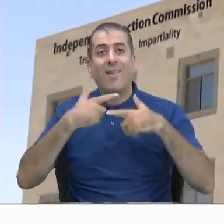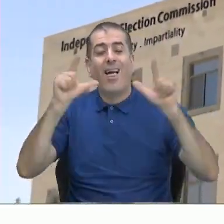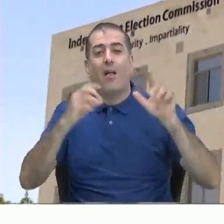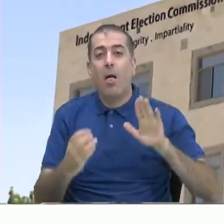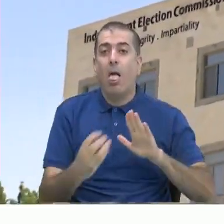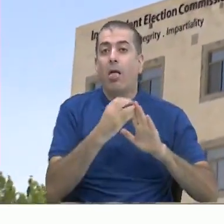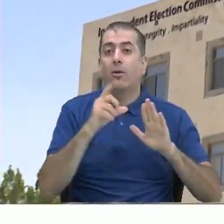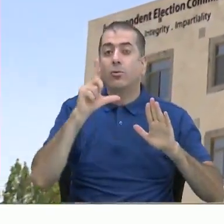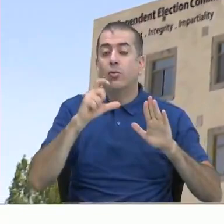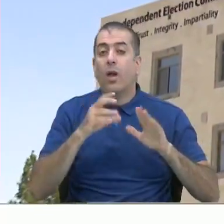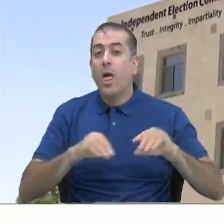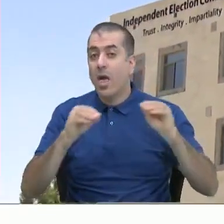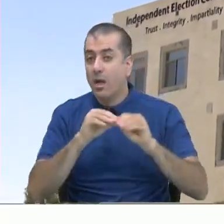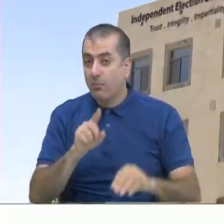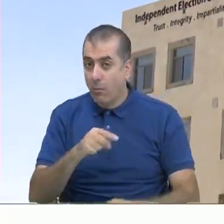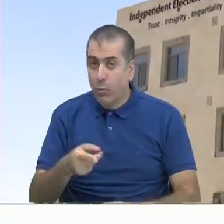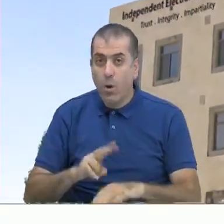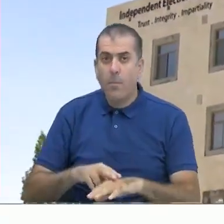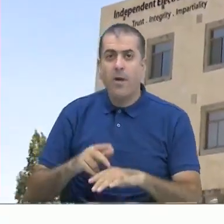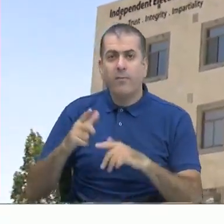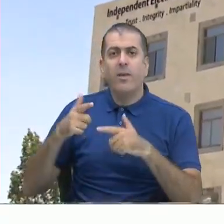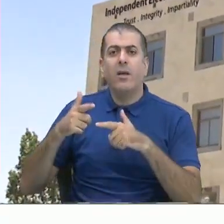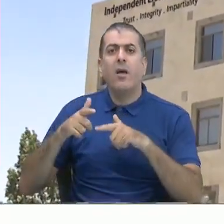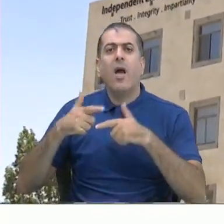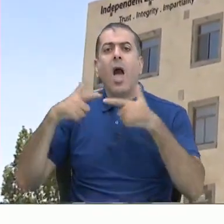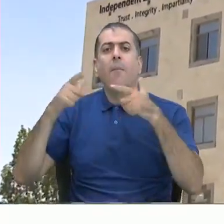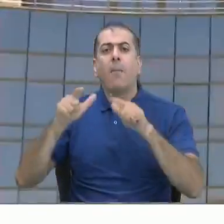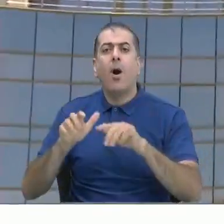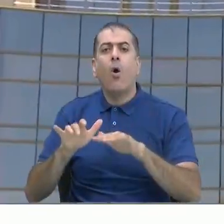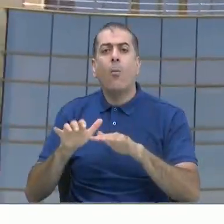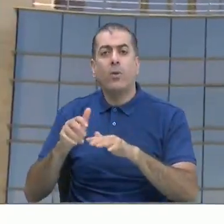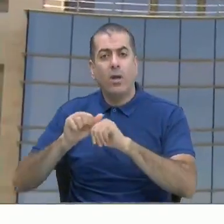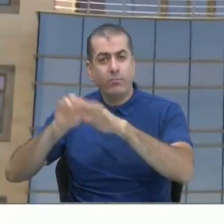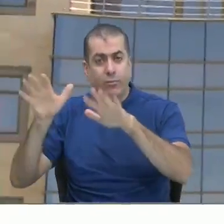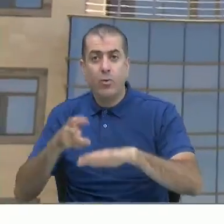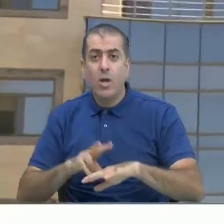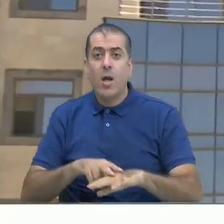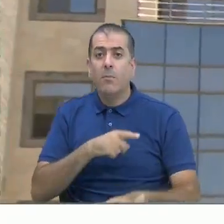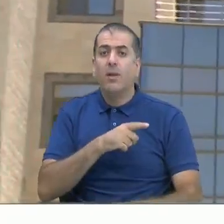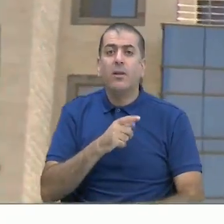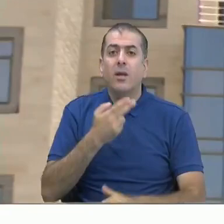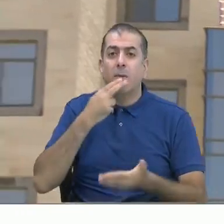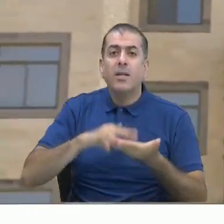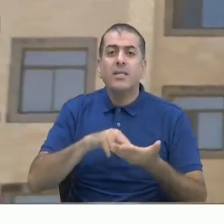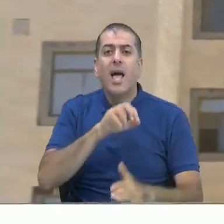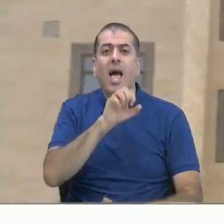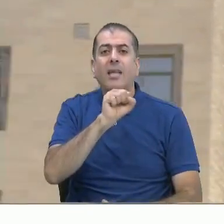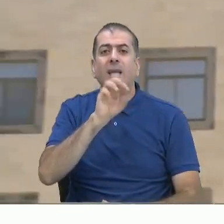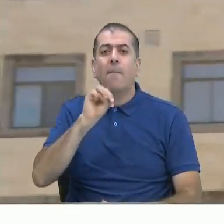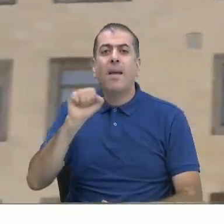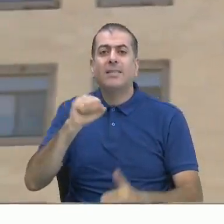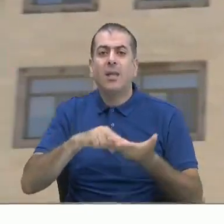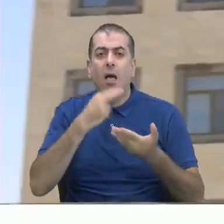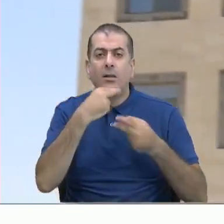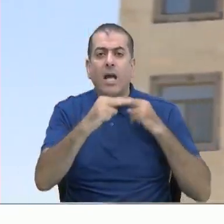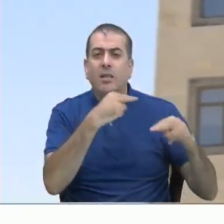كما تضمنت النشر عبر مواقع إخبارية إلكترونية واستخدام شبكات الاتصال لإرسال رسائل نصية قصيرة دعائية،